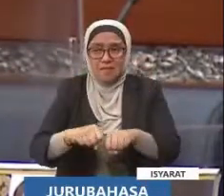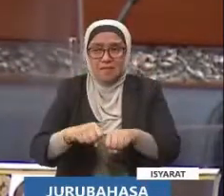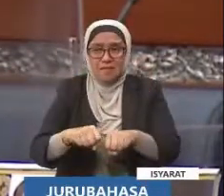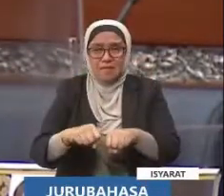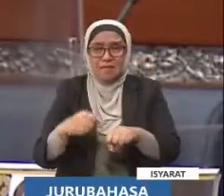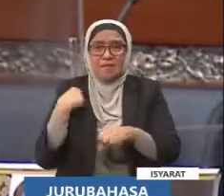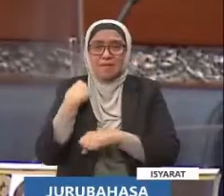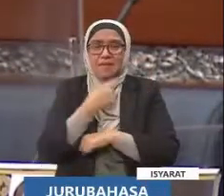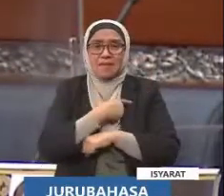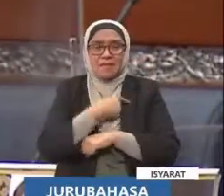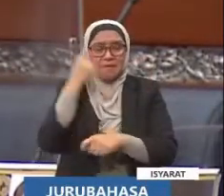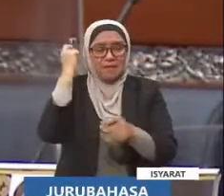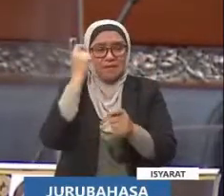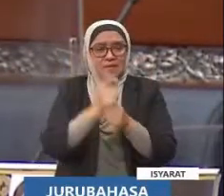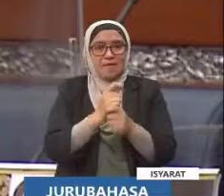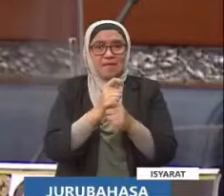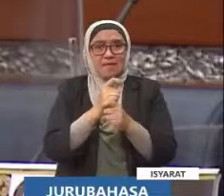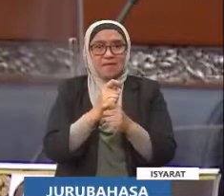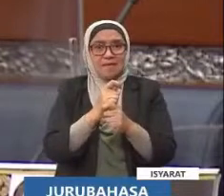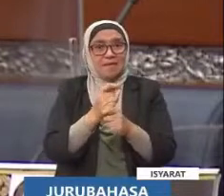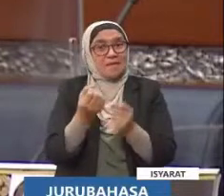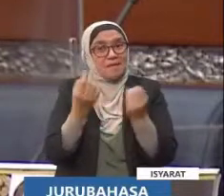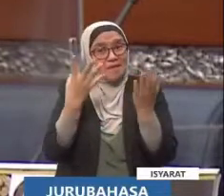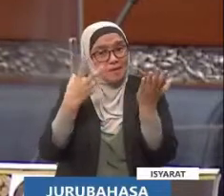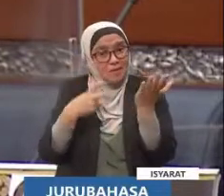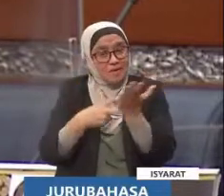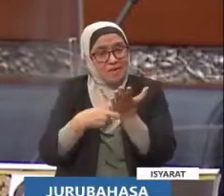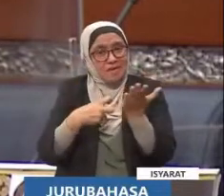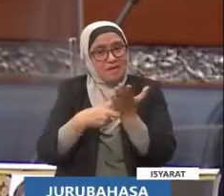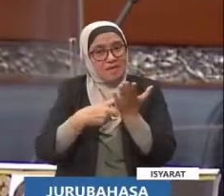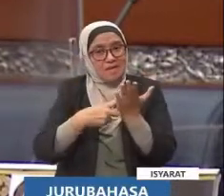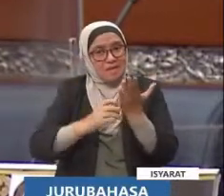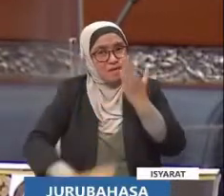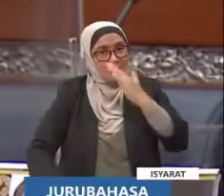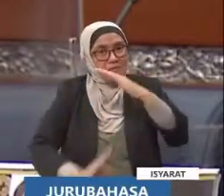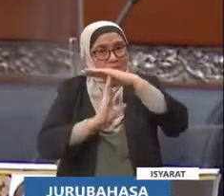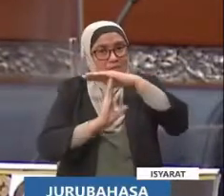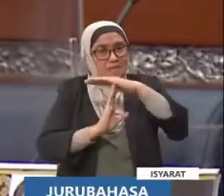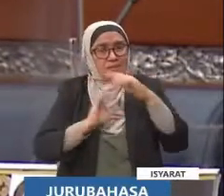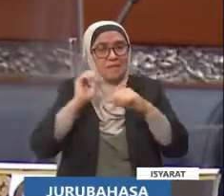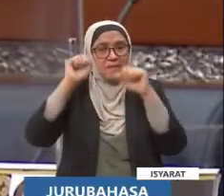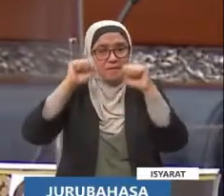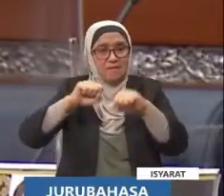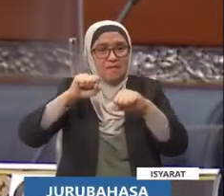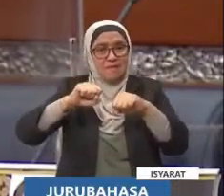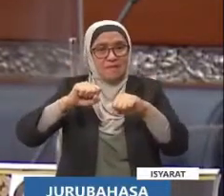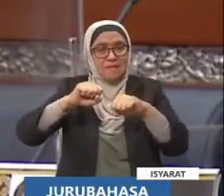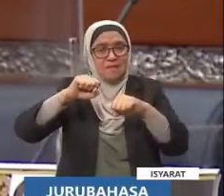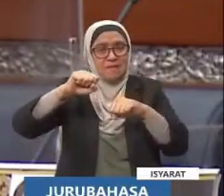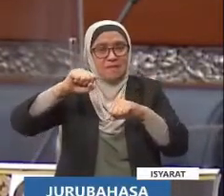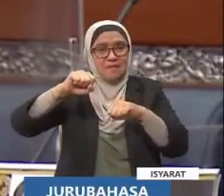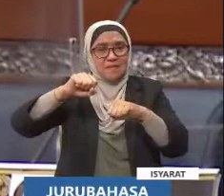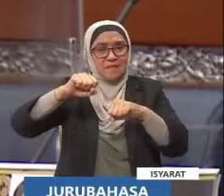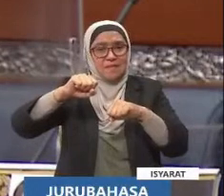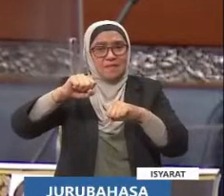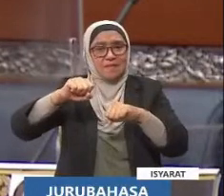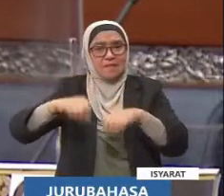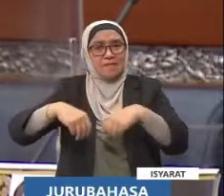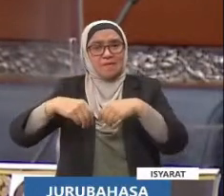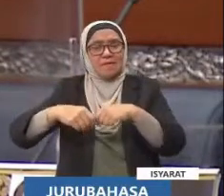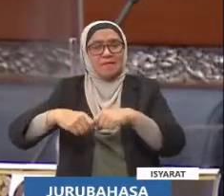kalau boleh kita set Berapakah harga profiling yang harus seakan-akan Kepada